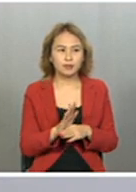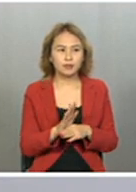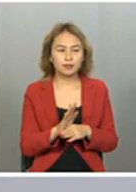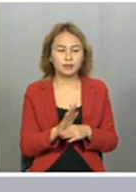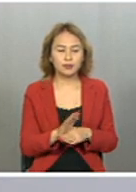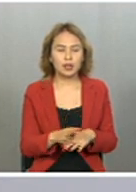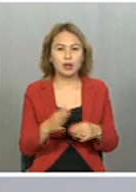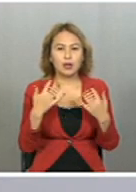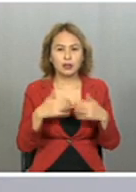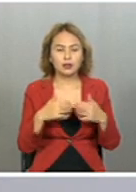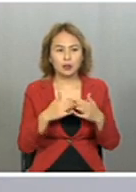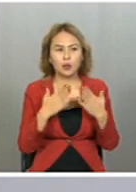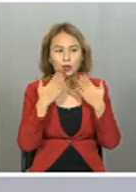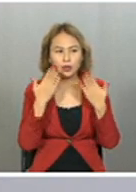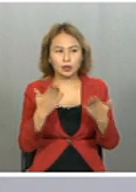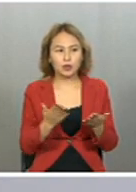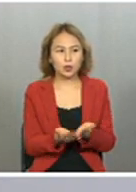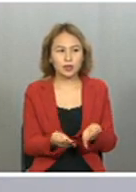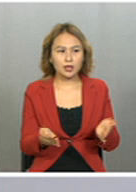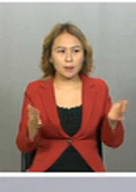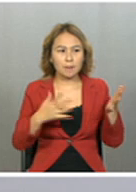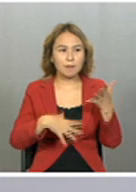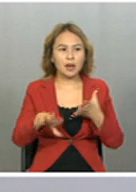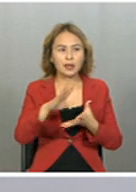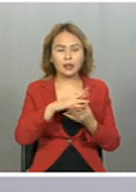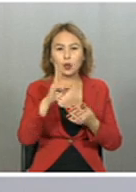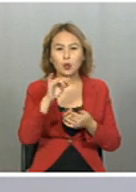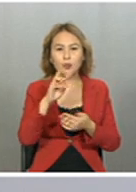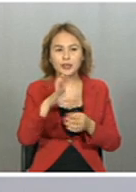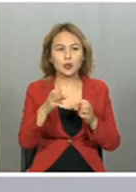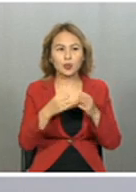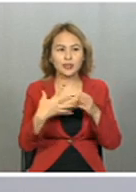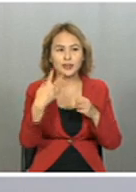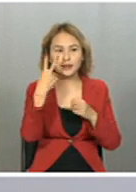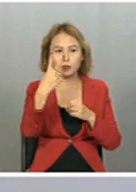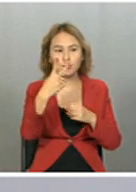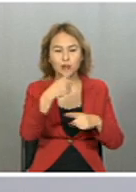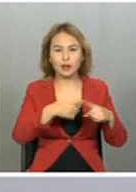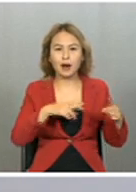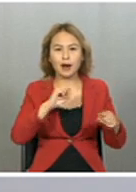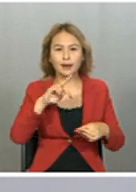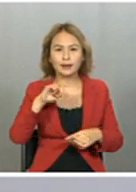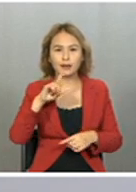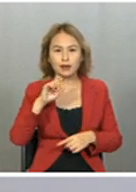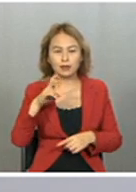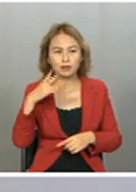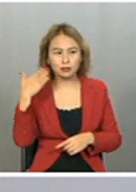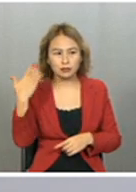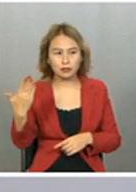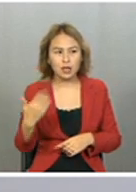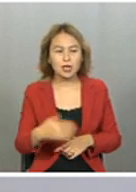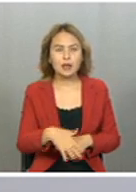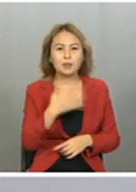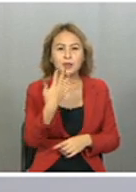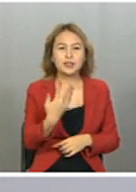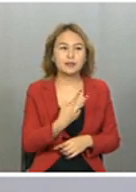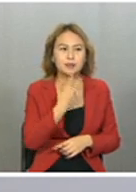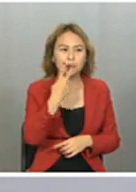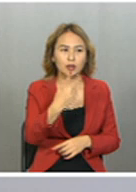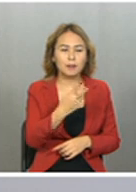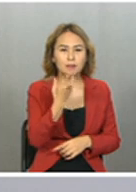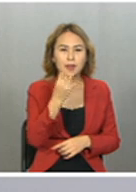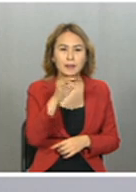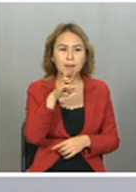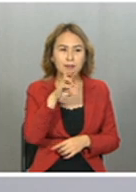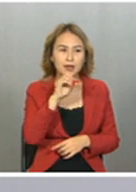есепті оқиық. Тостағандағы барлық қымыздың 15-тен 2 бөлігін Алихан, 5-тен 2 бөлігін